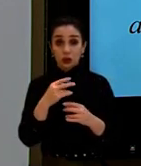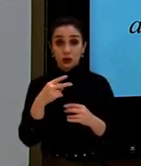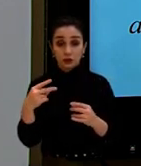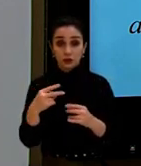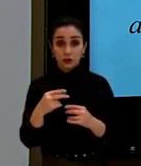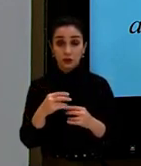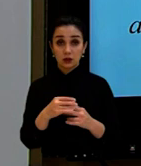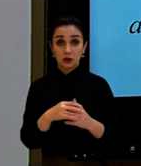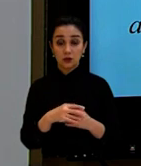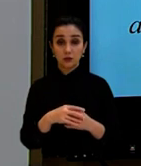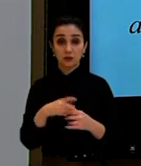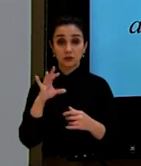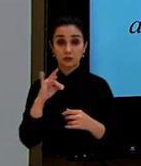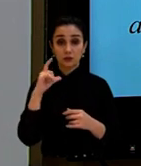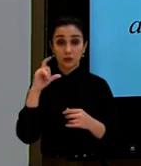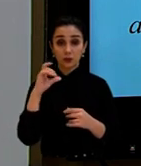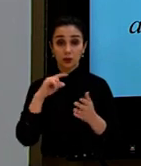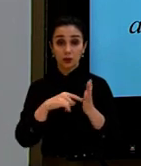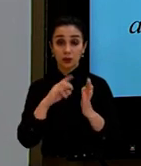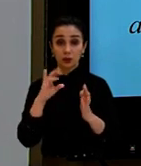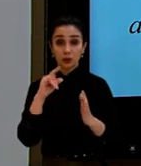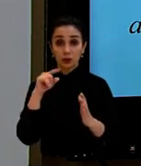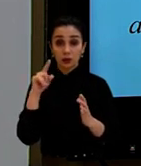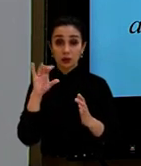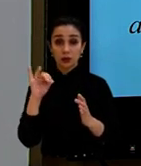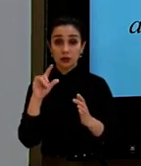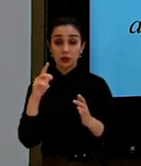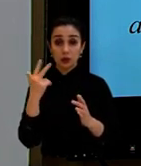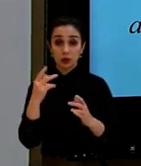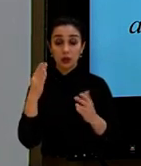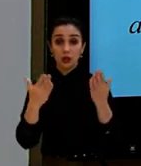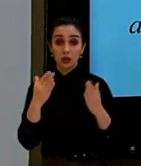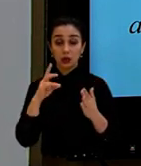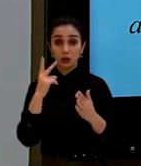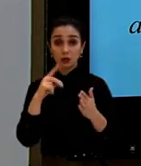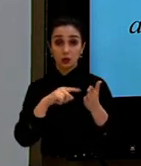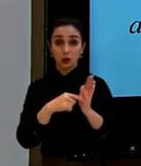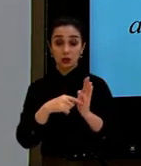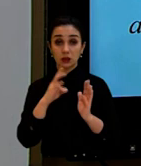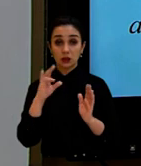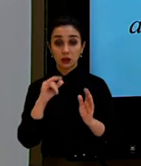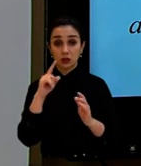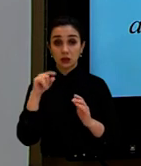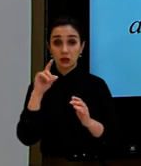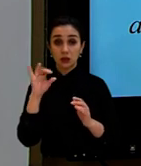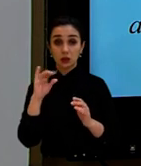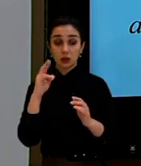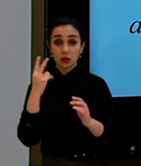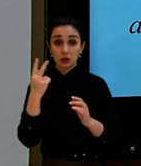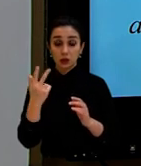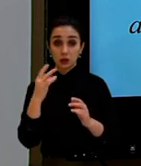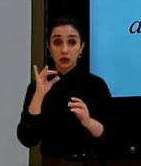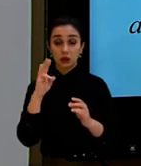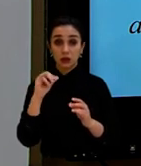равна r большая умноженная на корень из 3 или 2 умноженное на корень из 3 умноженное